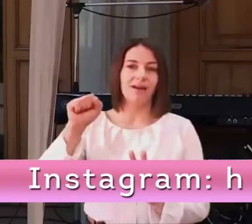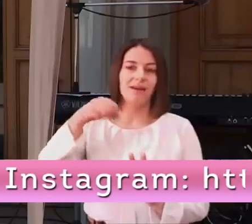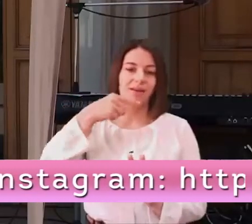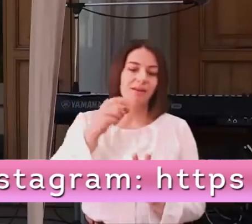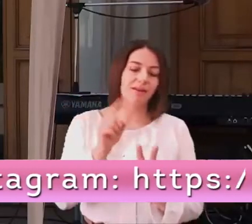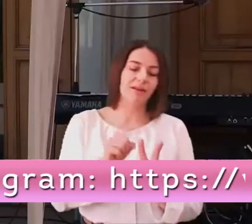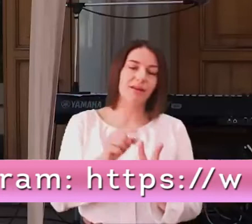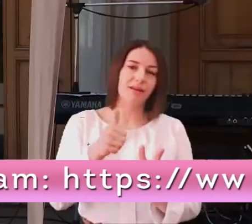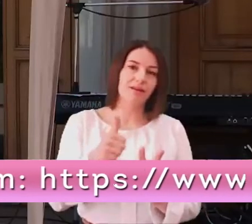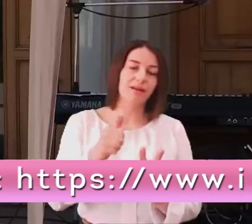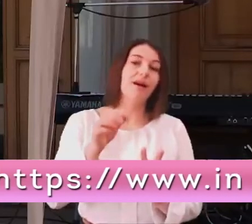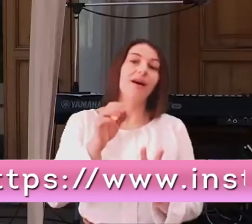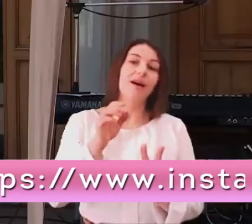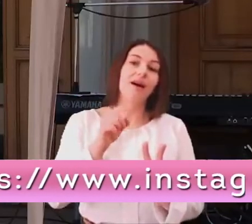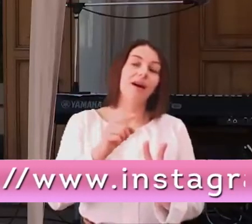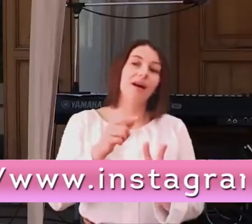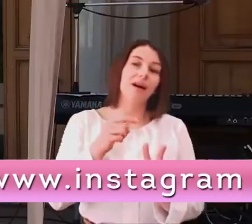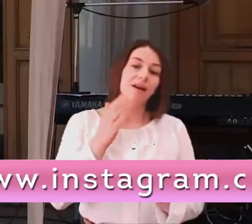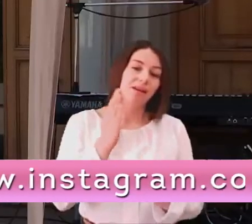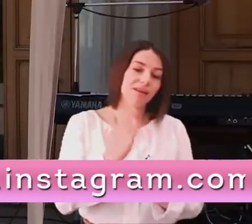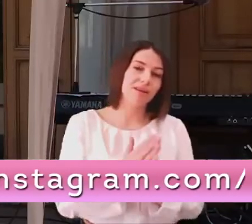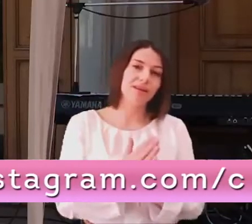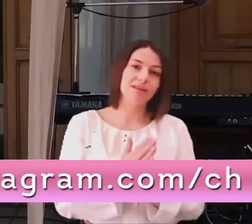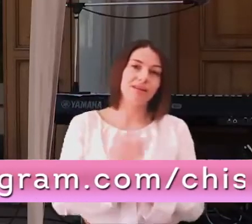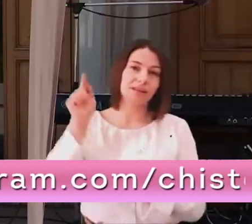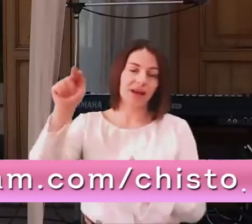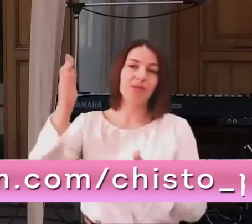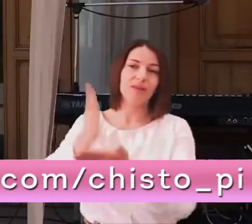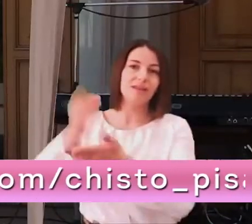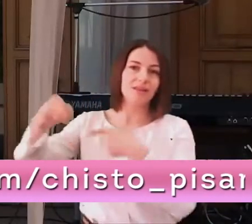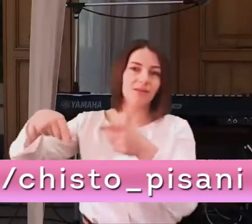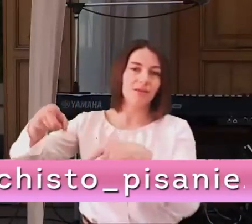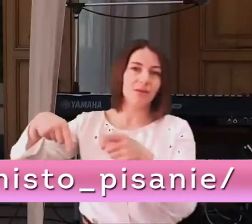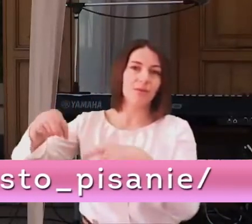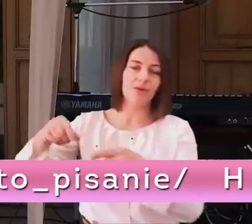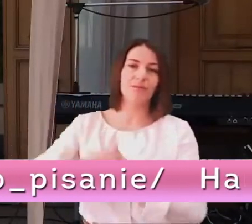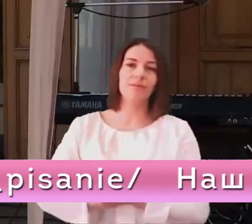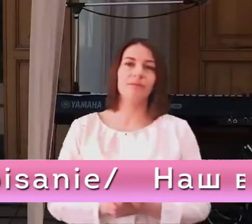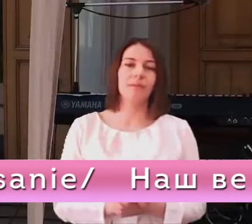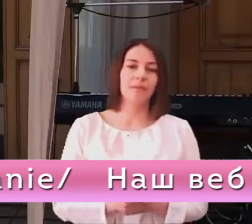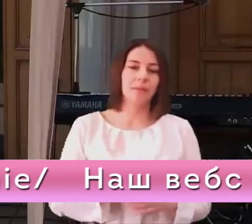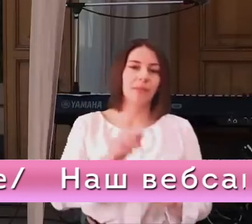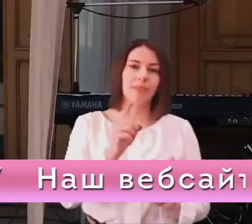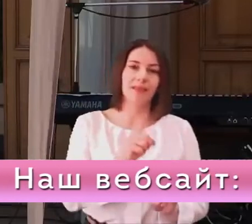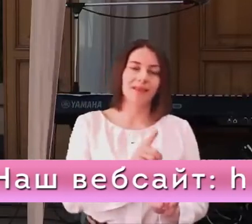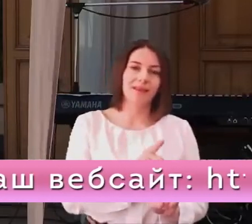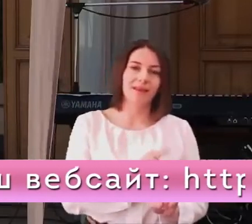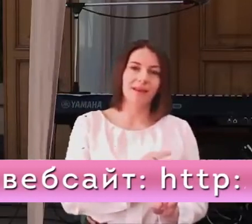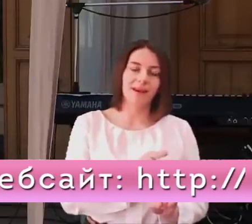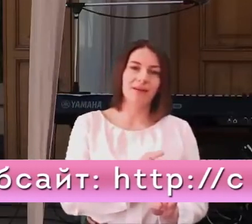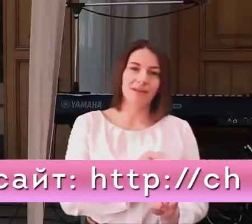теперь вторую, плохую. Плохая заключается в том, что в эту пятницу у нас игра, и ты в основном